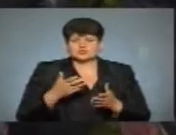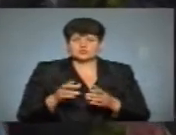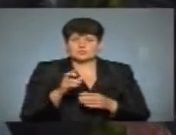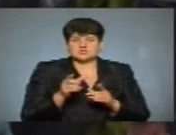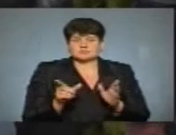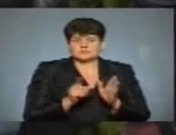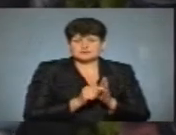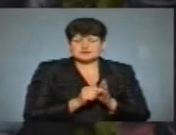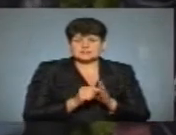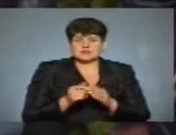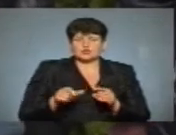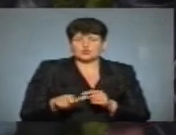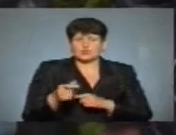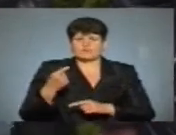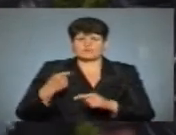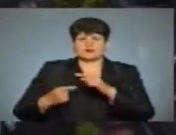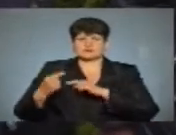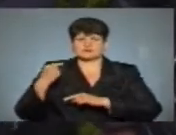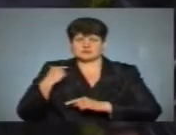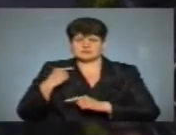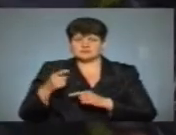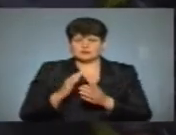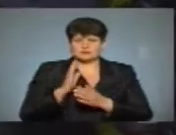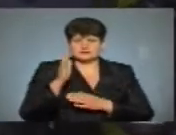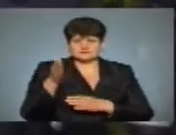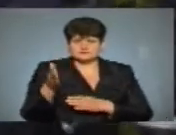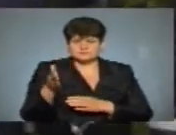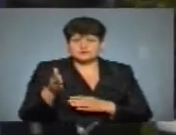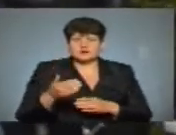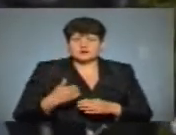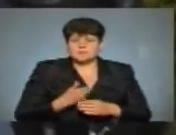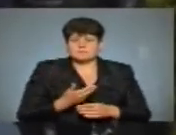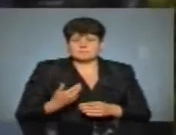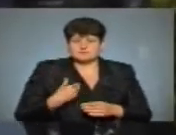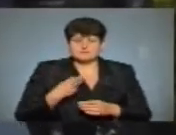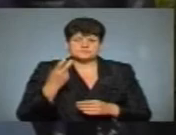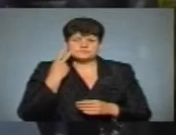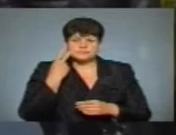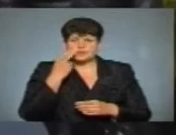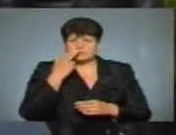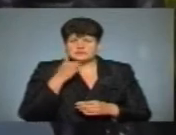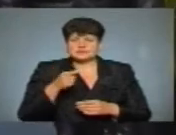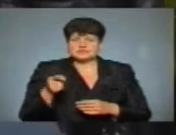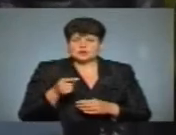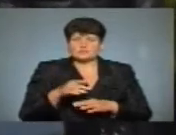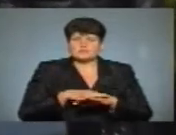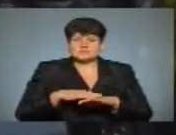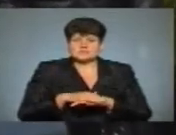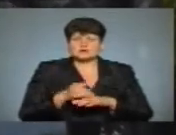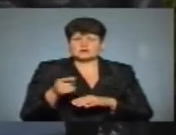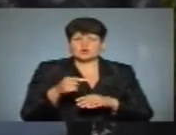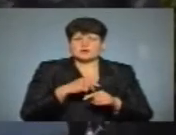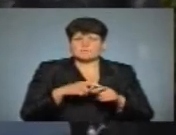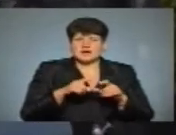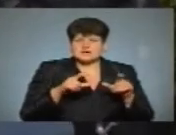Бережан, то є дорога назад. А Тернопіль, то є дорога вперед. Тому що ми споконвіку привикли. Тернопіль базар, Тернопіль